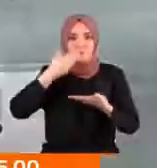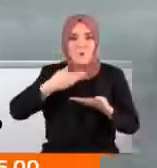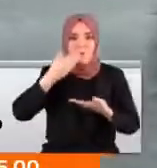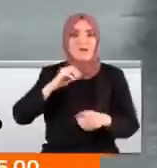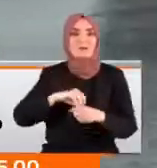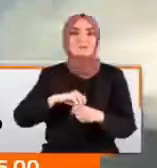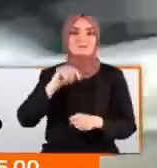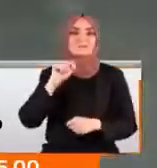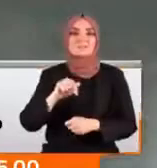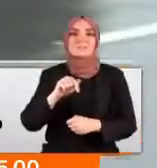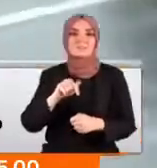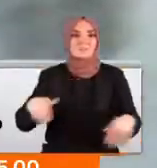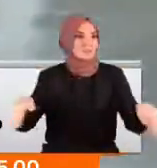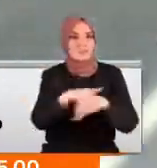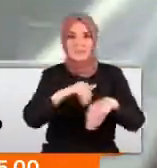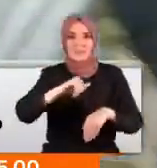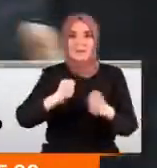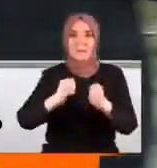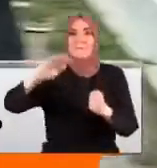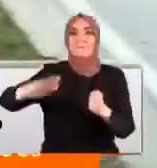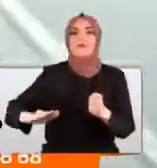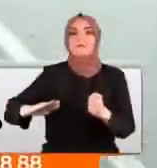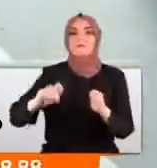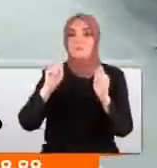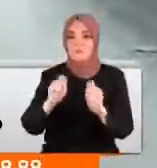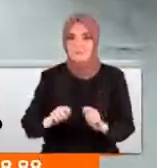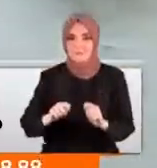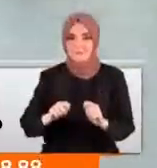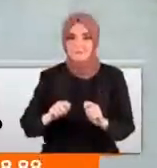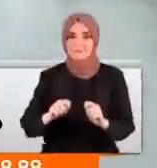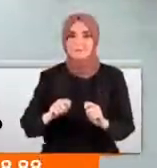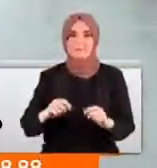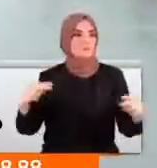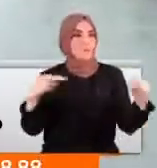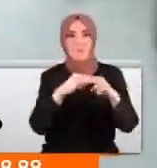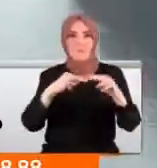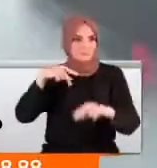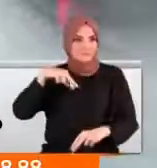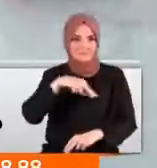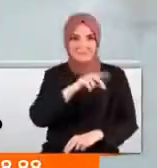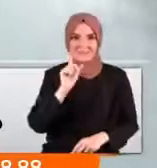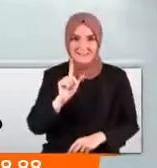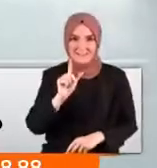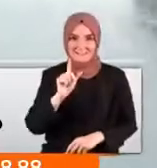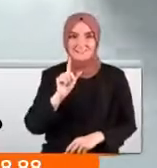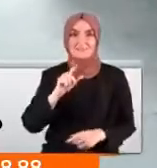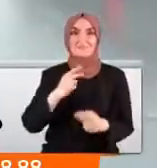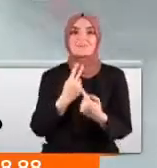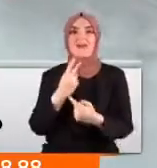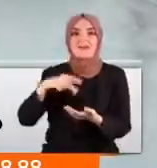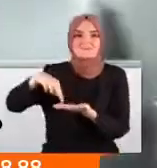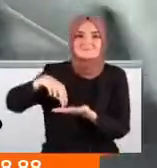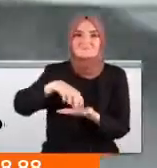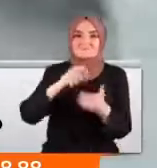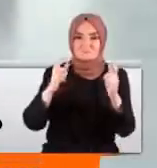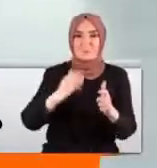kenarına park etti. Karşıdan karşıya geçmeleri gerekiyordu. Ancak yaya geçidi yoktu. Onlar buna aldırış etmedi ve seyir halindeki